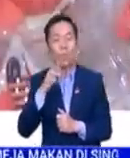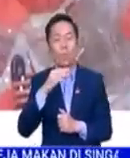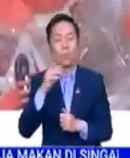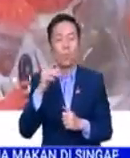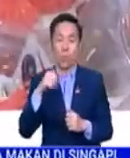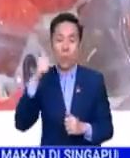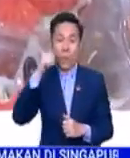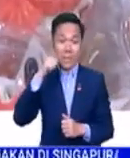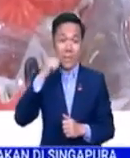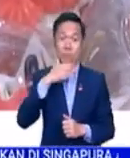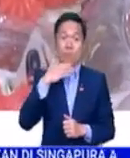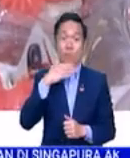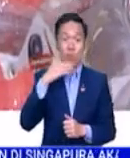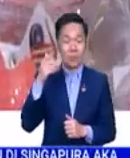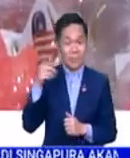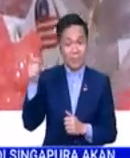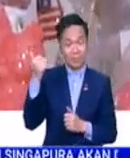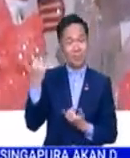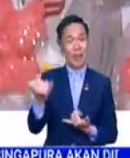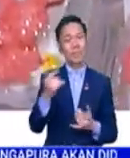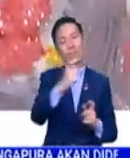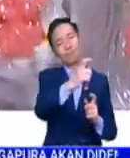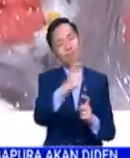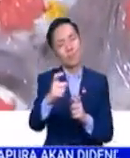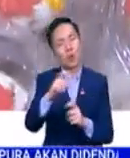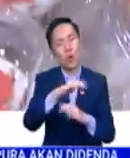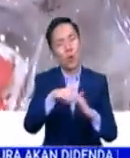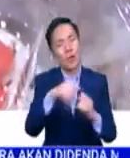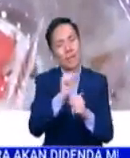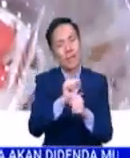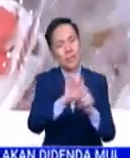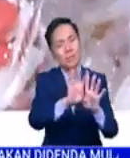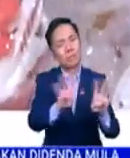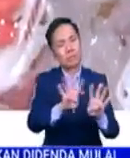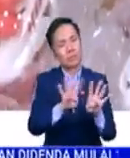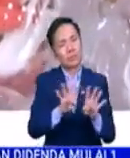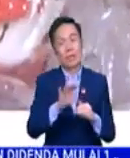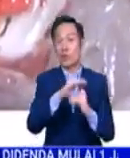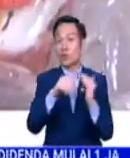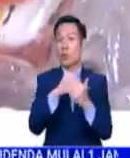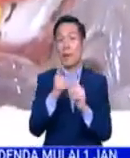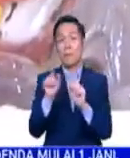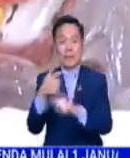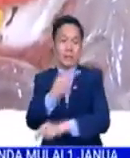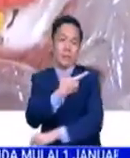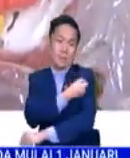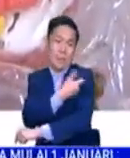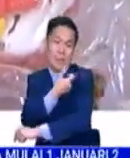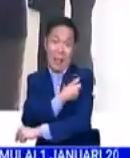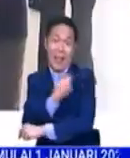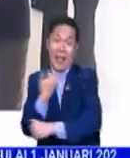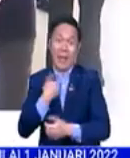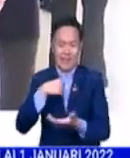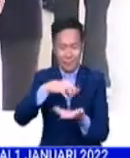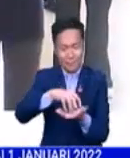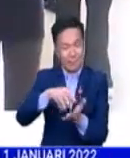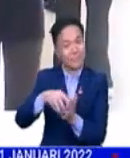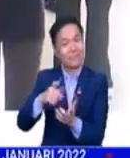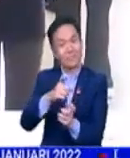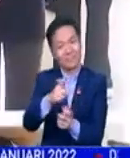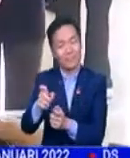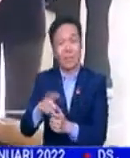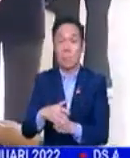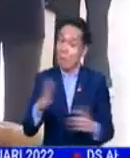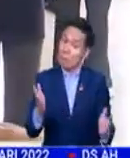Putih, program bertujuan menghargai petugas barisan hadapan serta penerima vaksin. Kami mahu